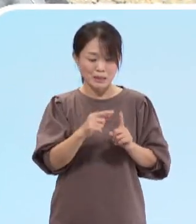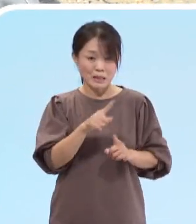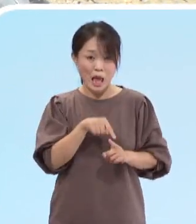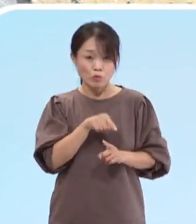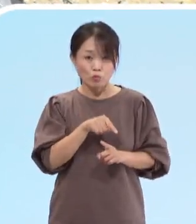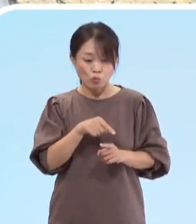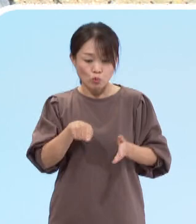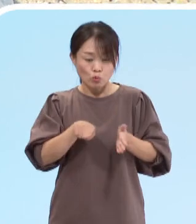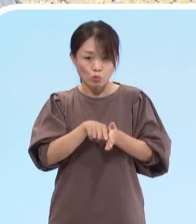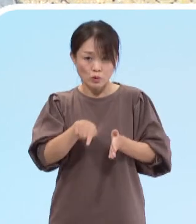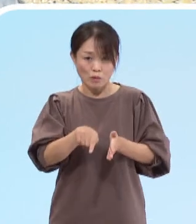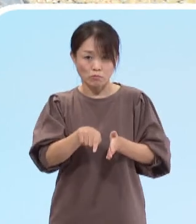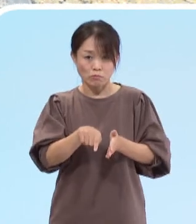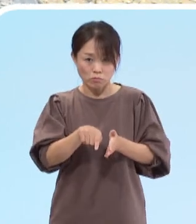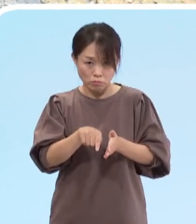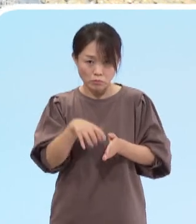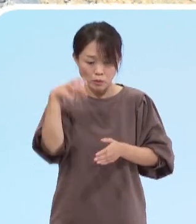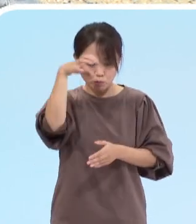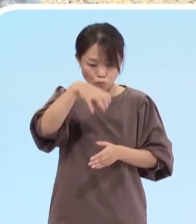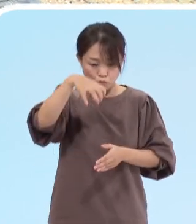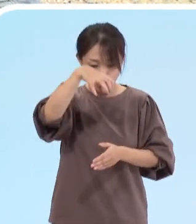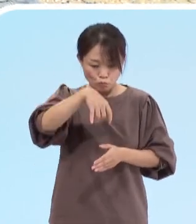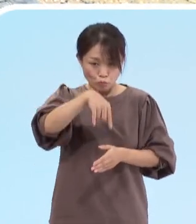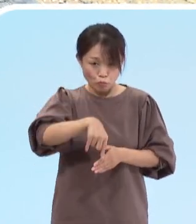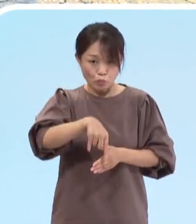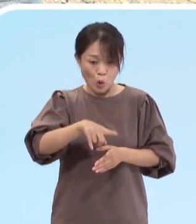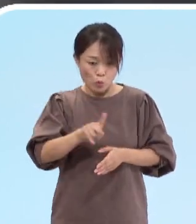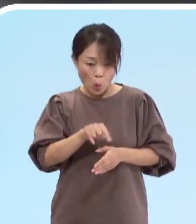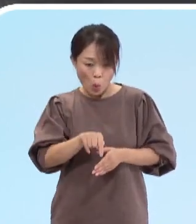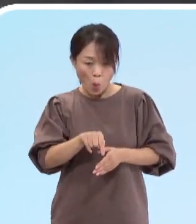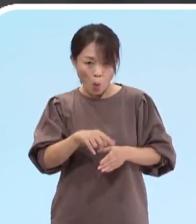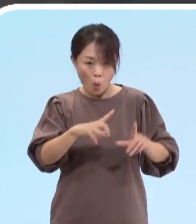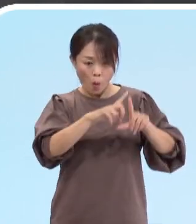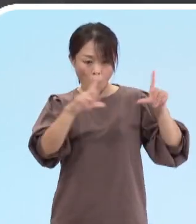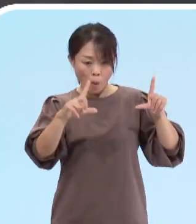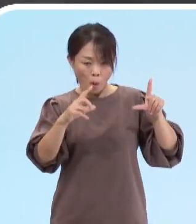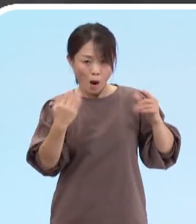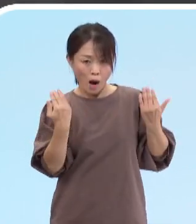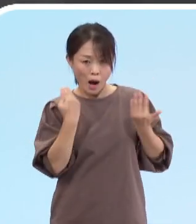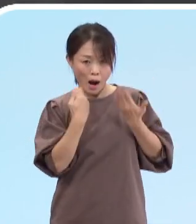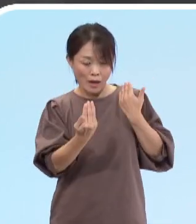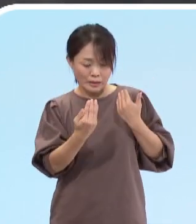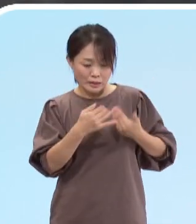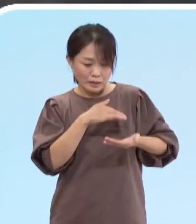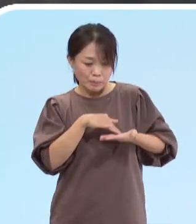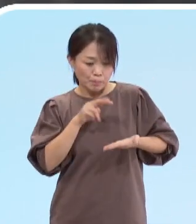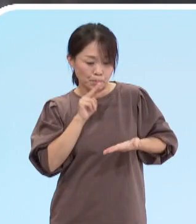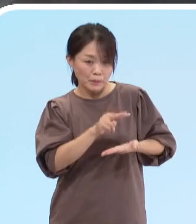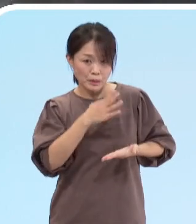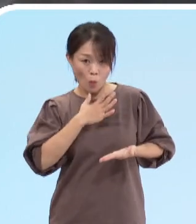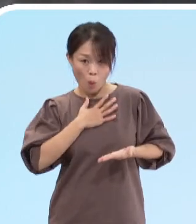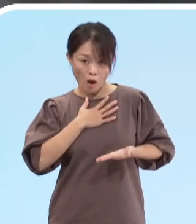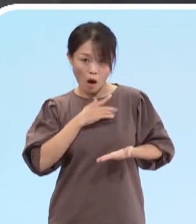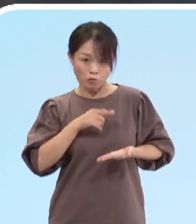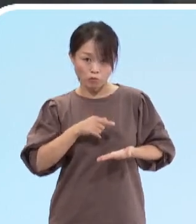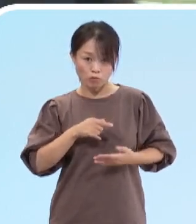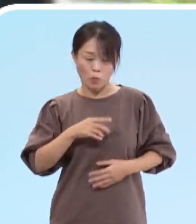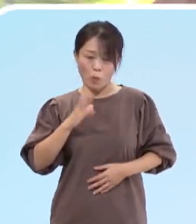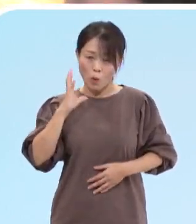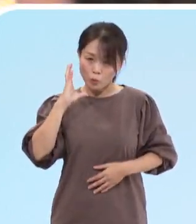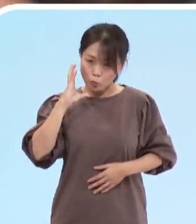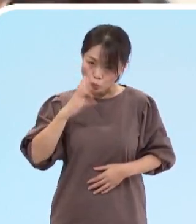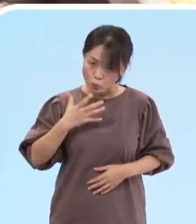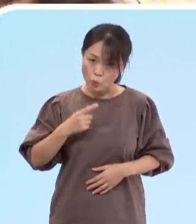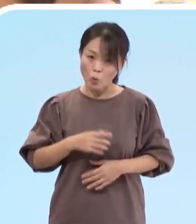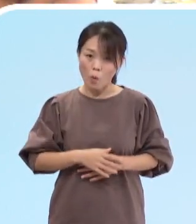テナがついてますので、重機の刃先の位置が、このようにリアルタイムで計算されてるんですね。 すごい